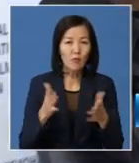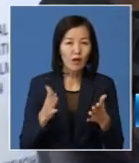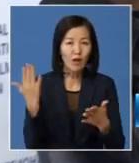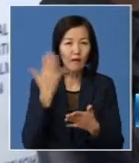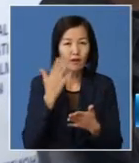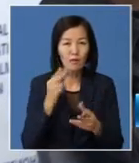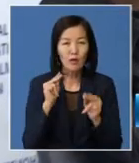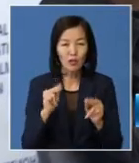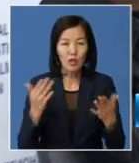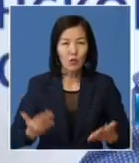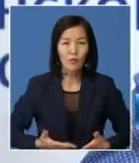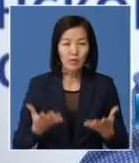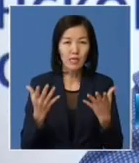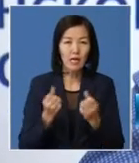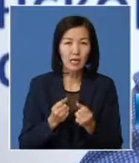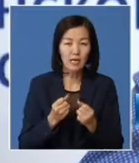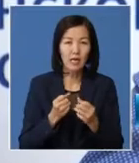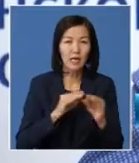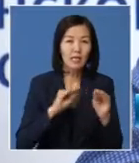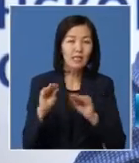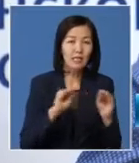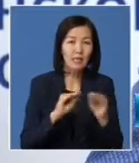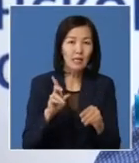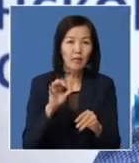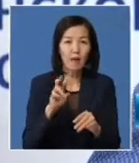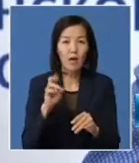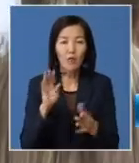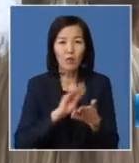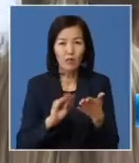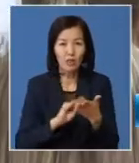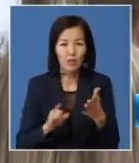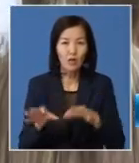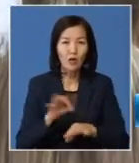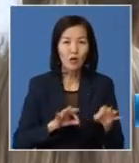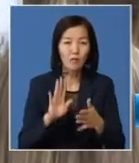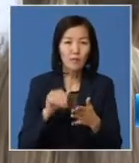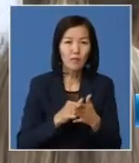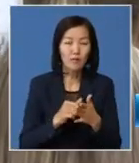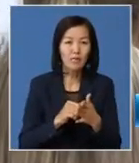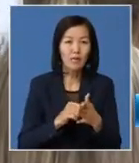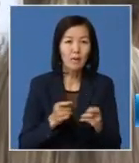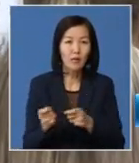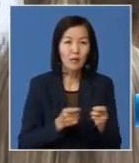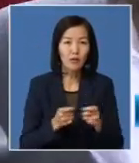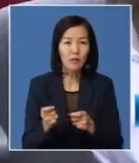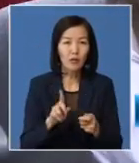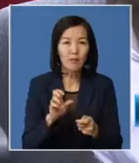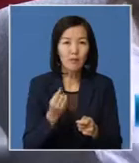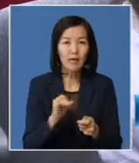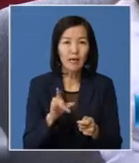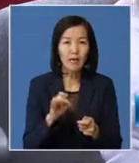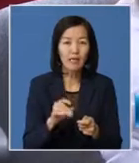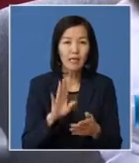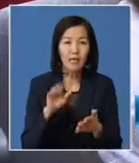шынайы өмірден алынған. Фильм сценарийі Дмитрий Богомолов жазған. Жобаның бас продюсері Ербол Байғанин. Ал басты рөлді